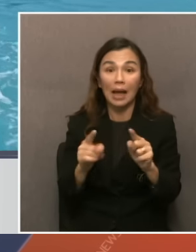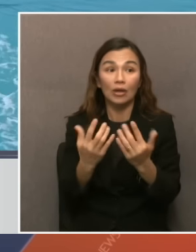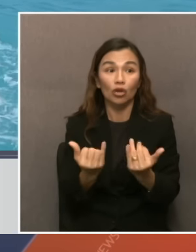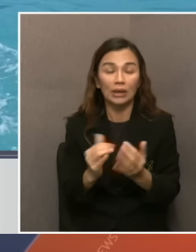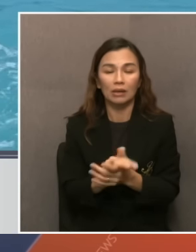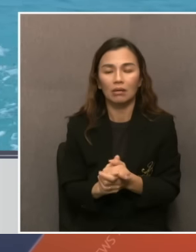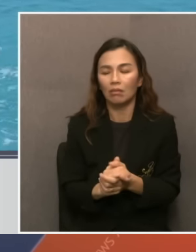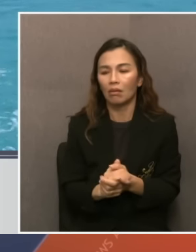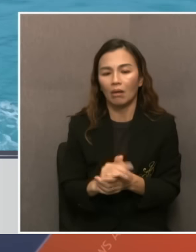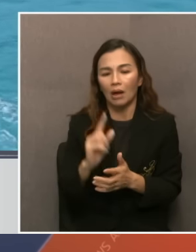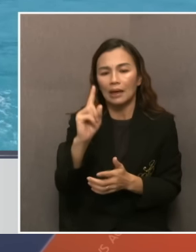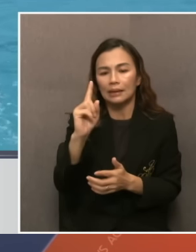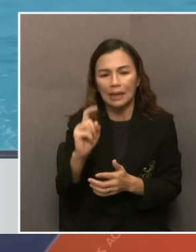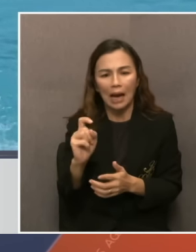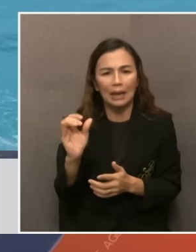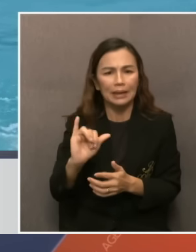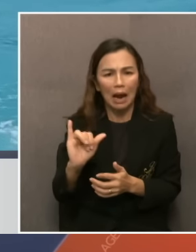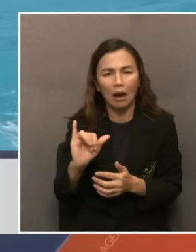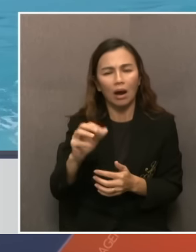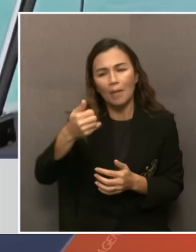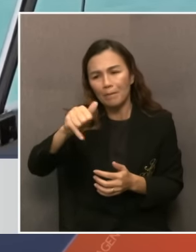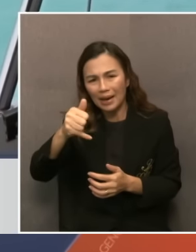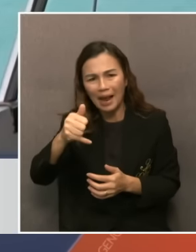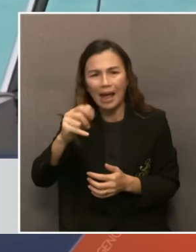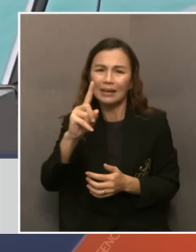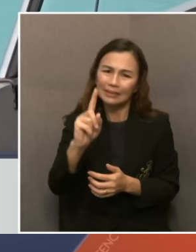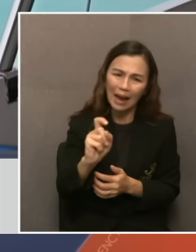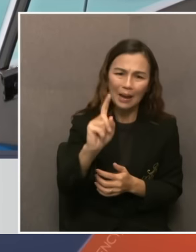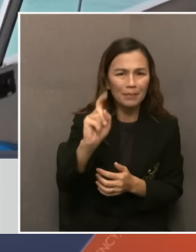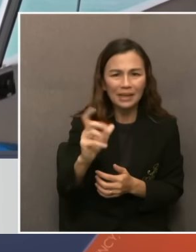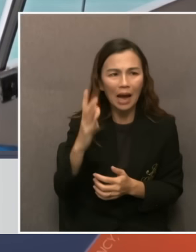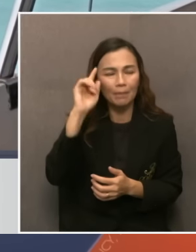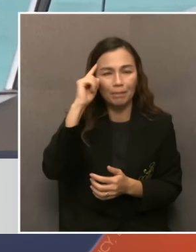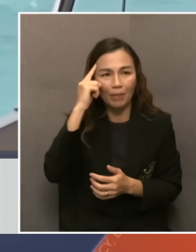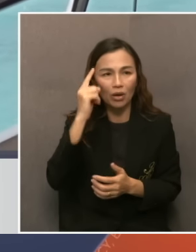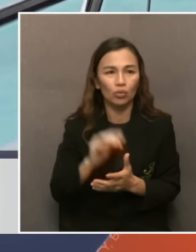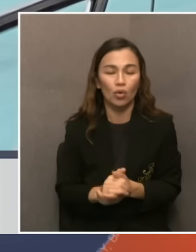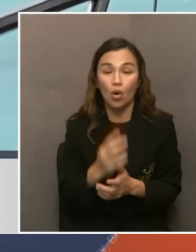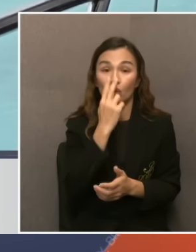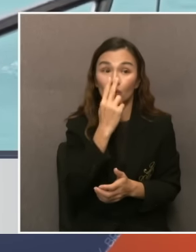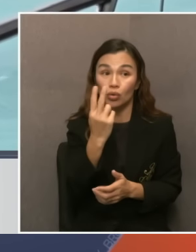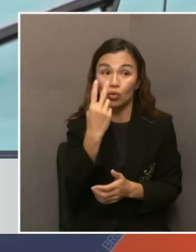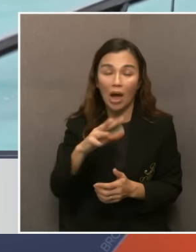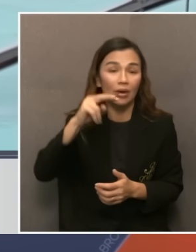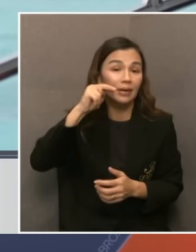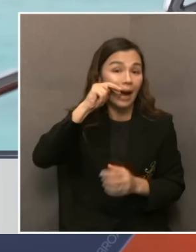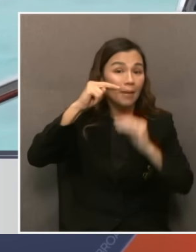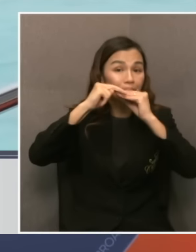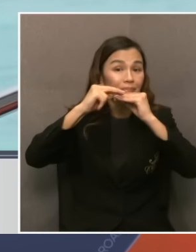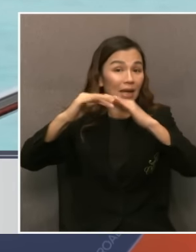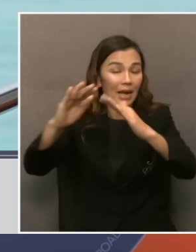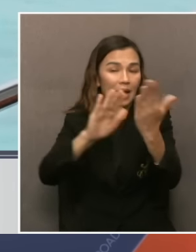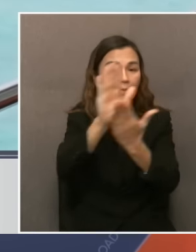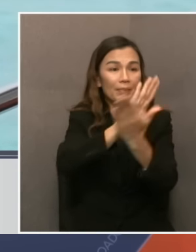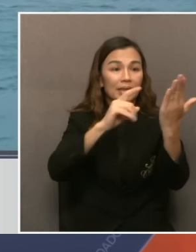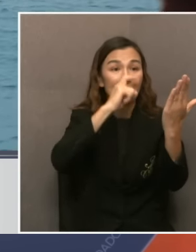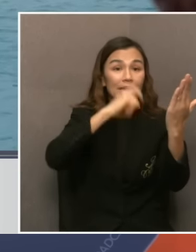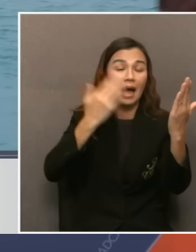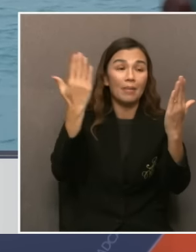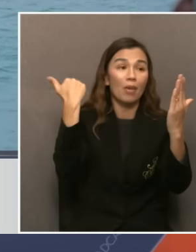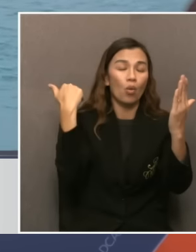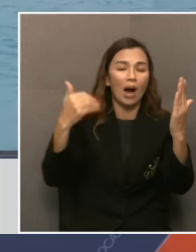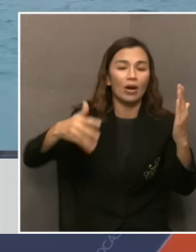ๆตายๆฟื้นๆไม่แน่ใจว่ามันจะตายหรือจะฟื้นแล้วถ้าเกิดดูจากอุณหภูมิน้ำทะเลประเทศไทยเมื่อวานนี้เพื่อนสถานีที่